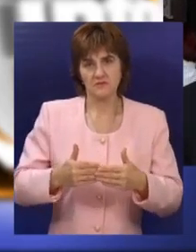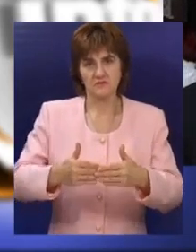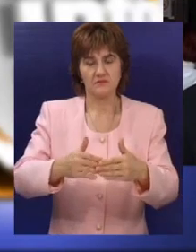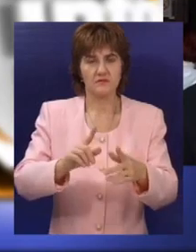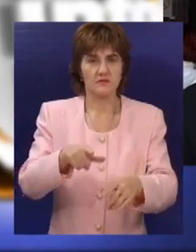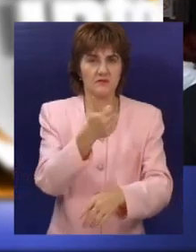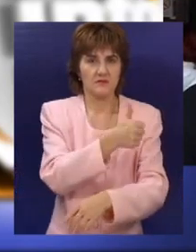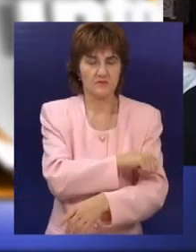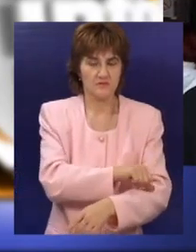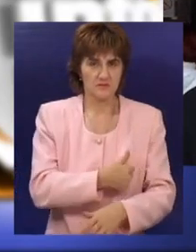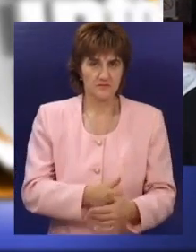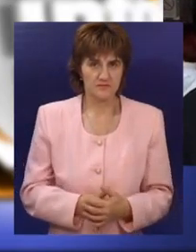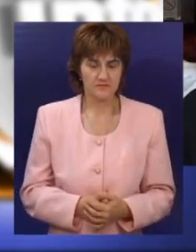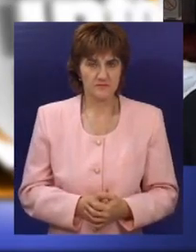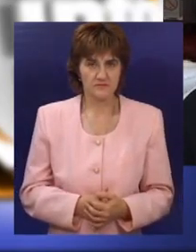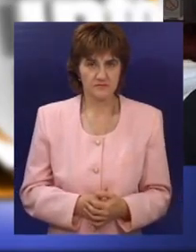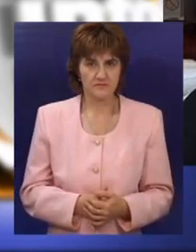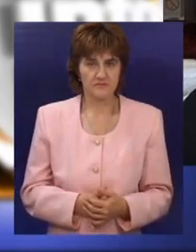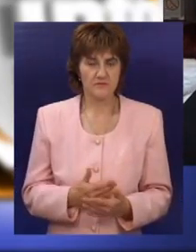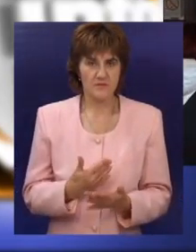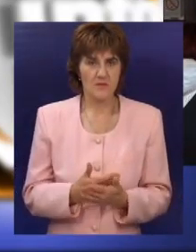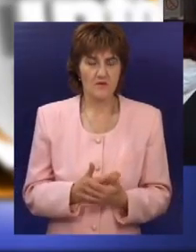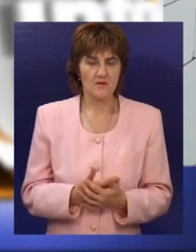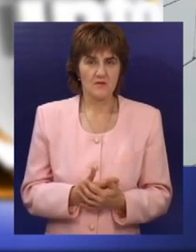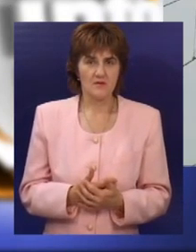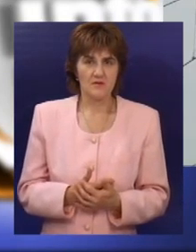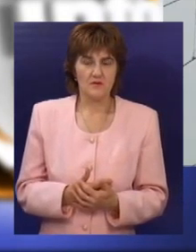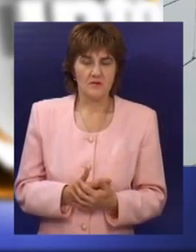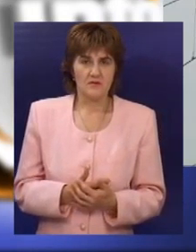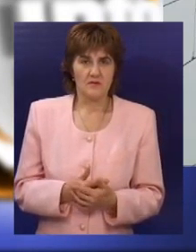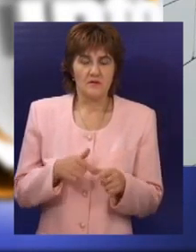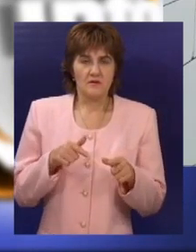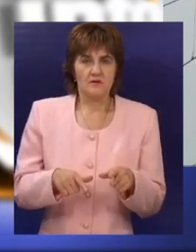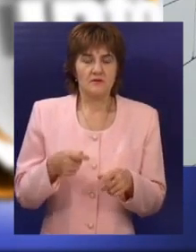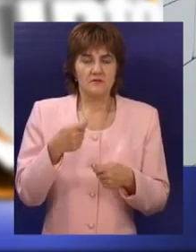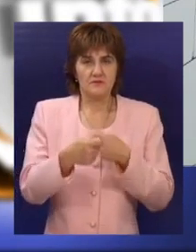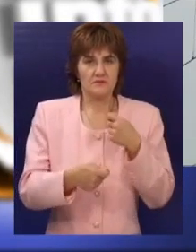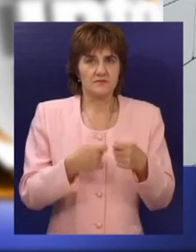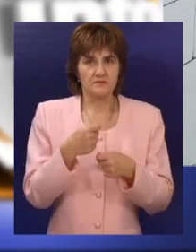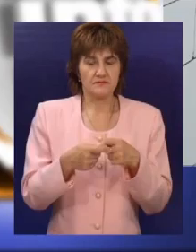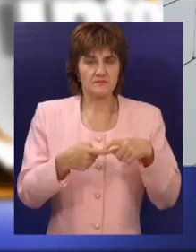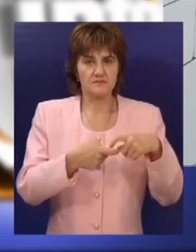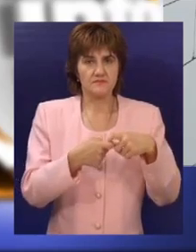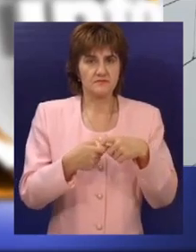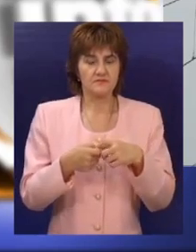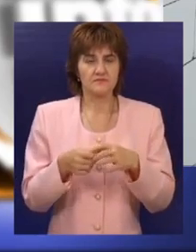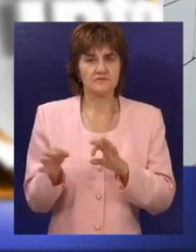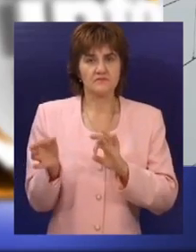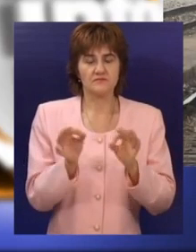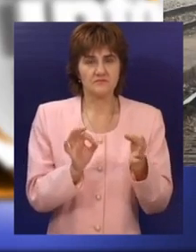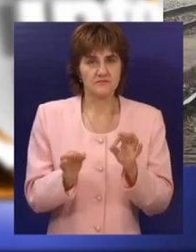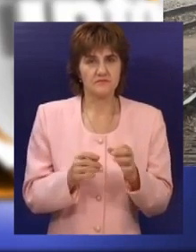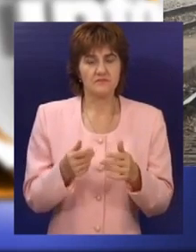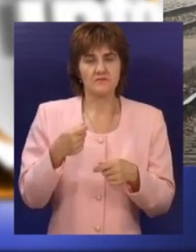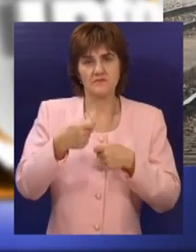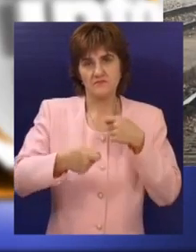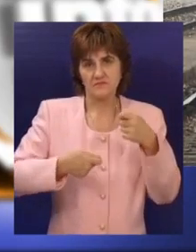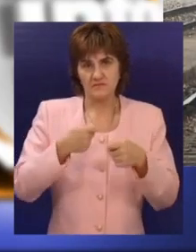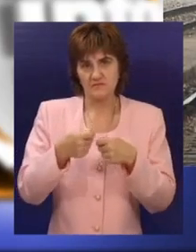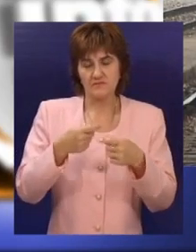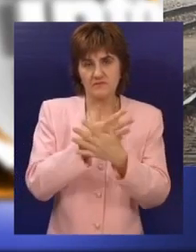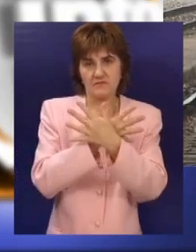ciklusom koji je vezan za uređenje granične stanice. Projekat se realizuje u okviru programa prekogranične